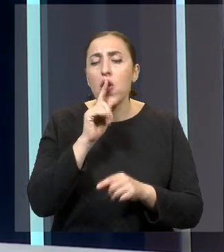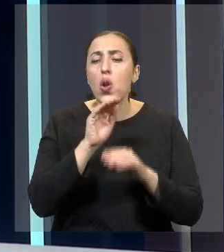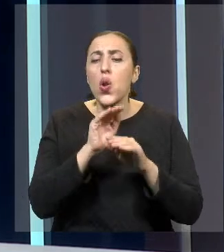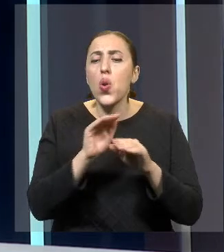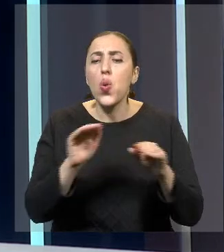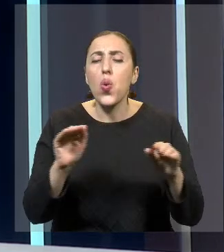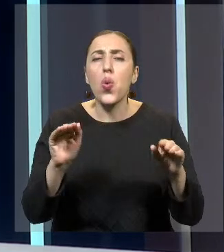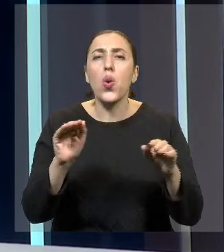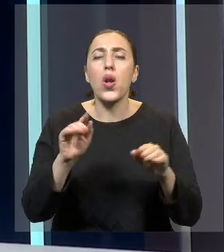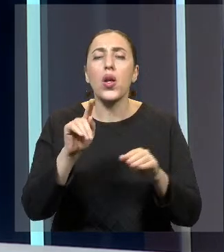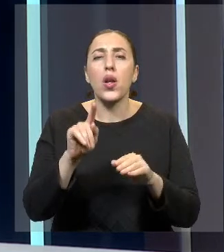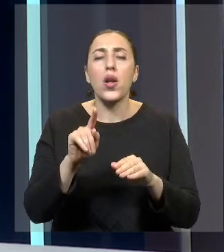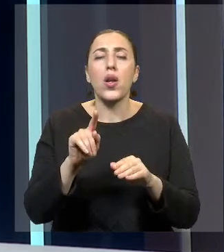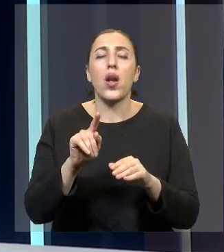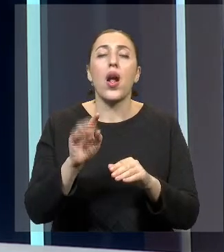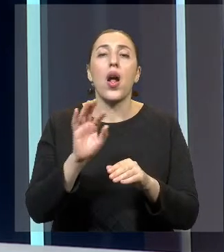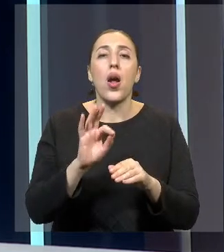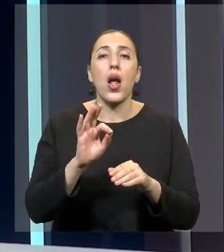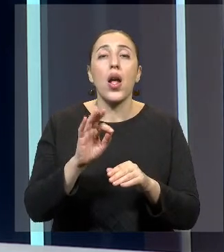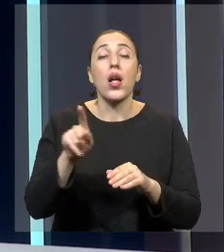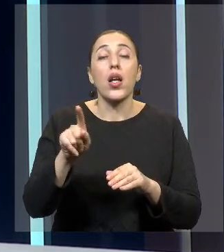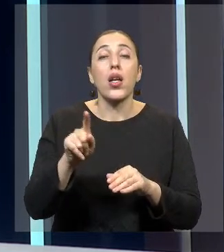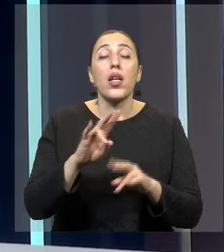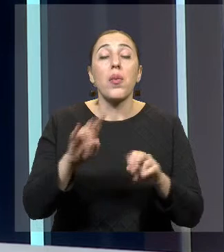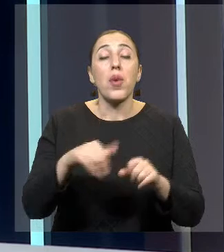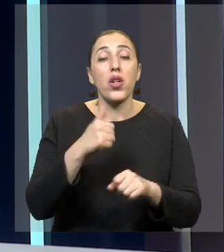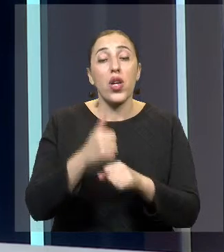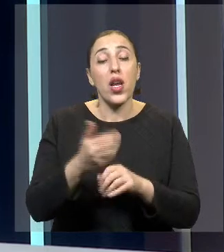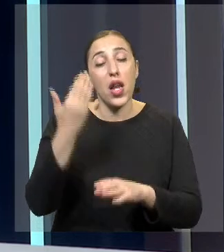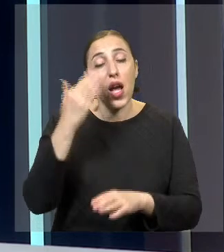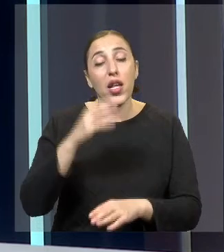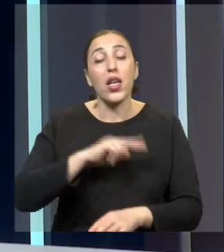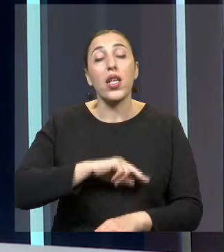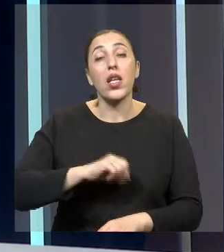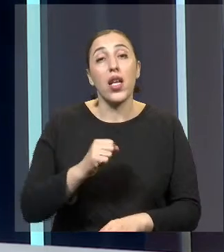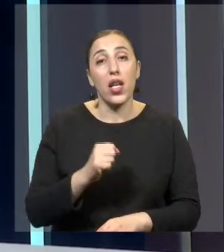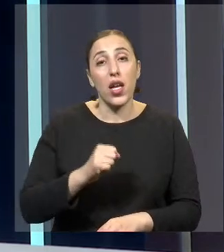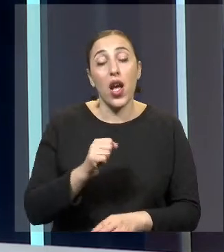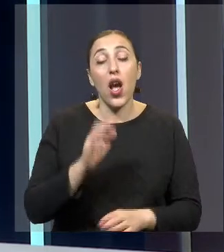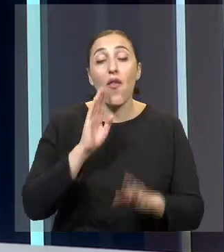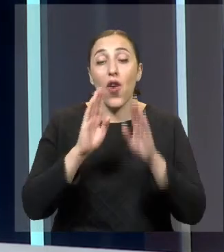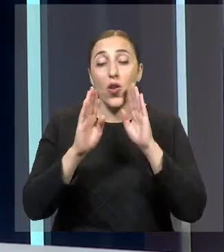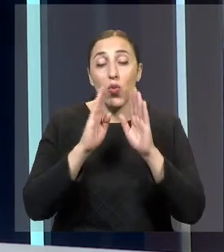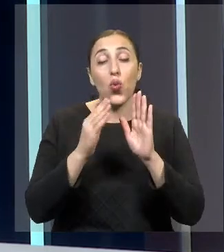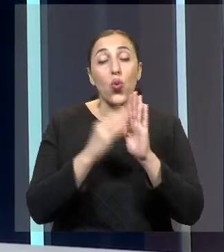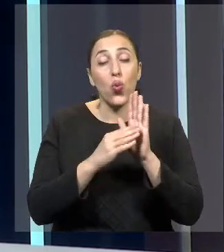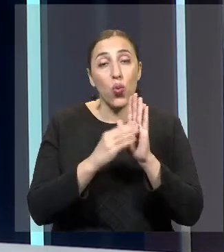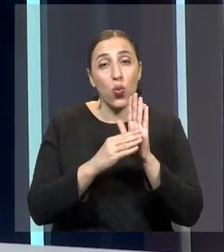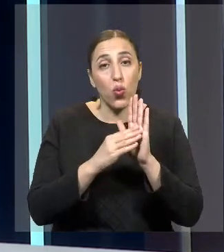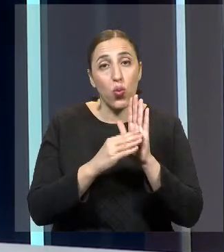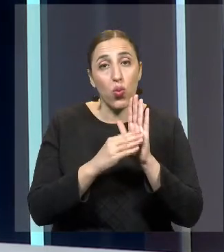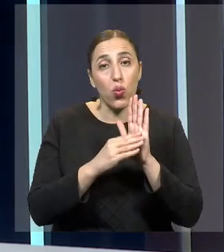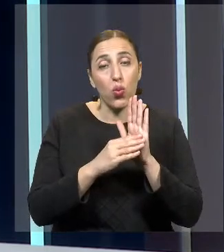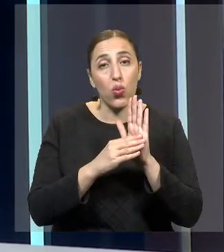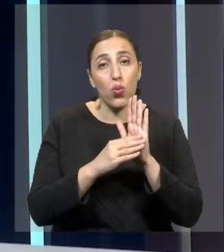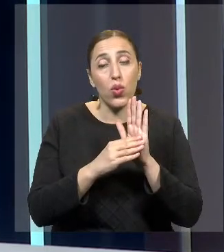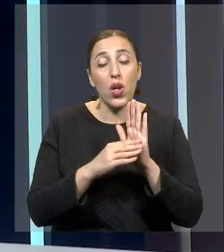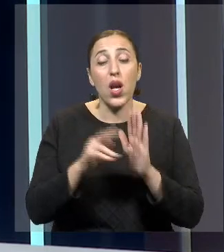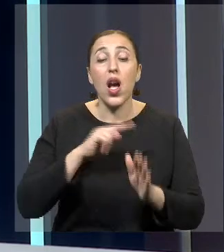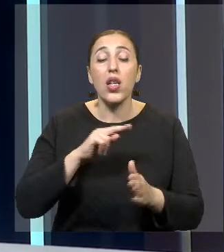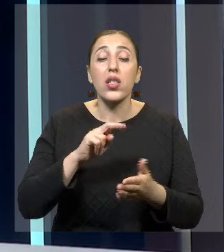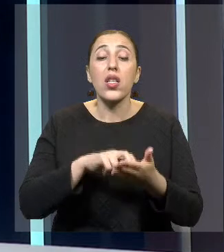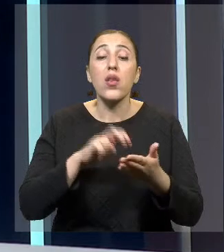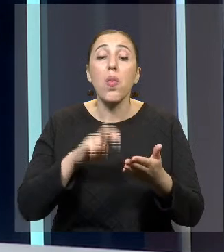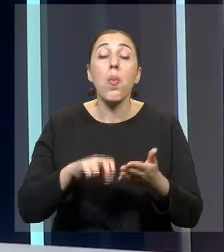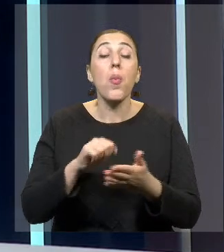ուների մասին, Պաշնյանի նախկին թիմակիցը վեսբուկուն հայտարել է լնշելով, թե իր պաշտոնանգության